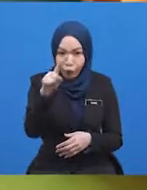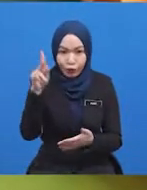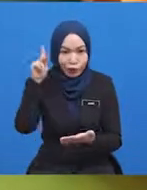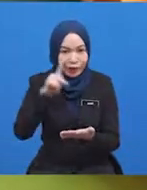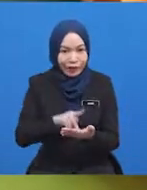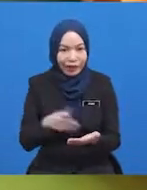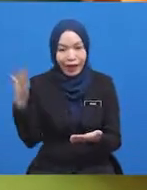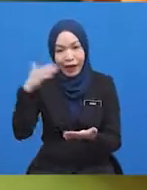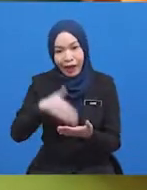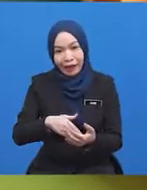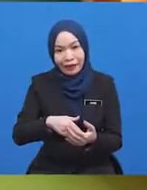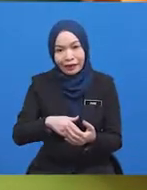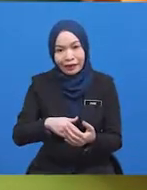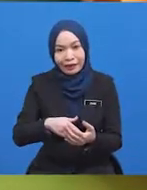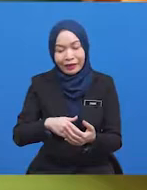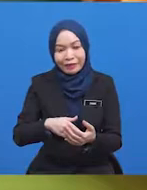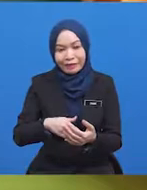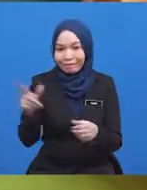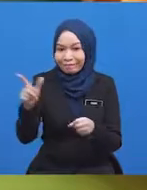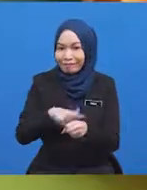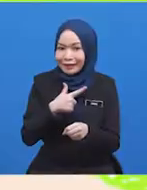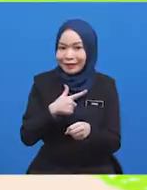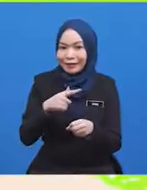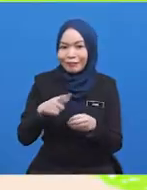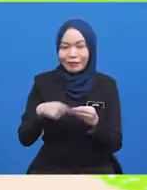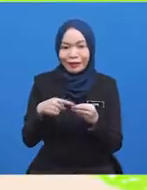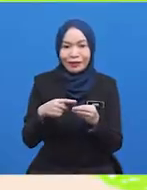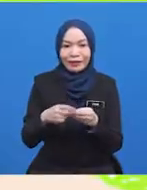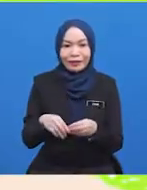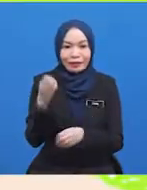lebih mendalam tentang batuan ini.